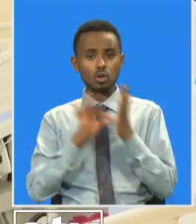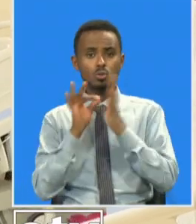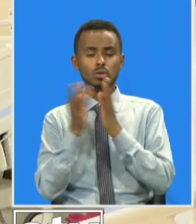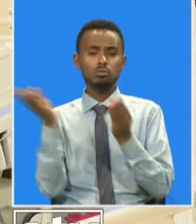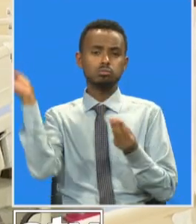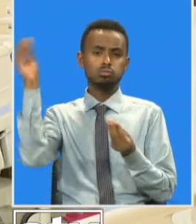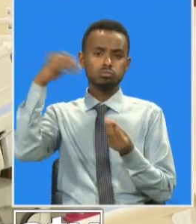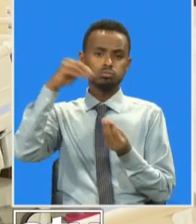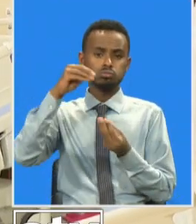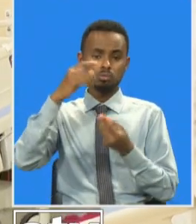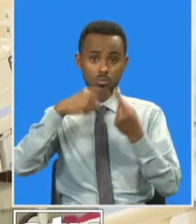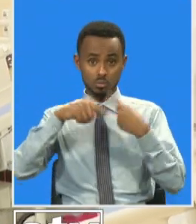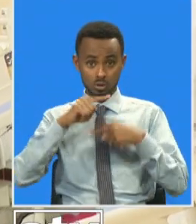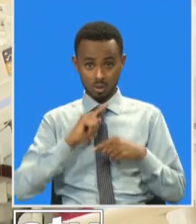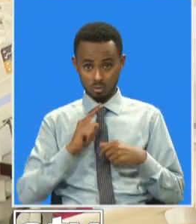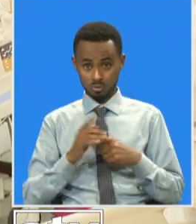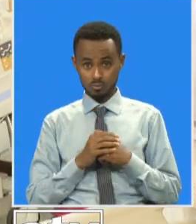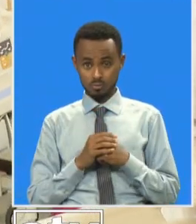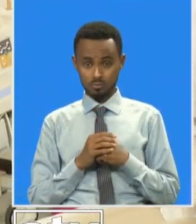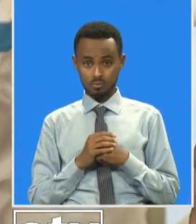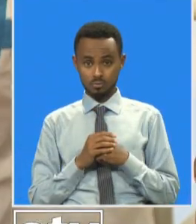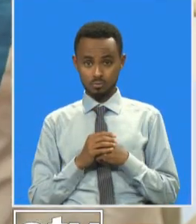ጊዜ እየጨመረ ነው